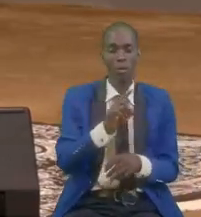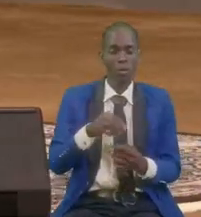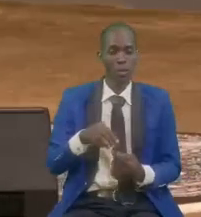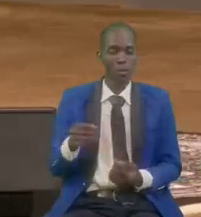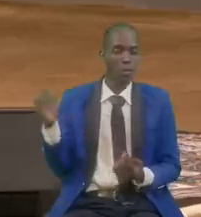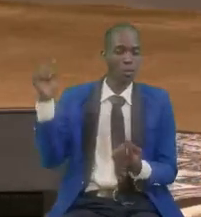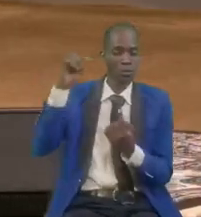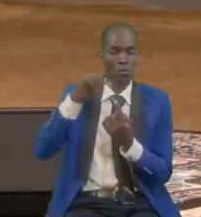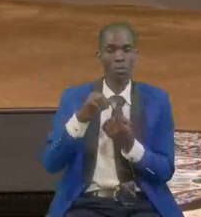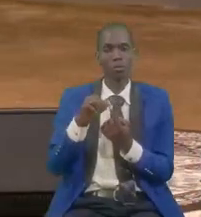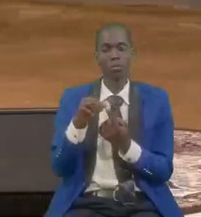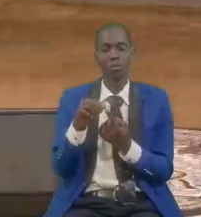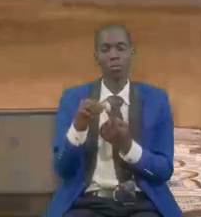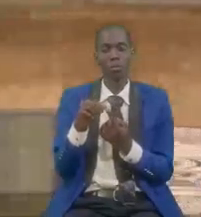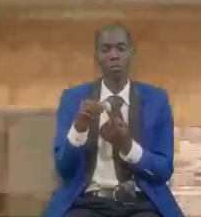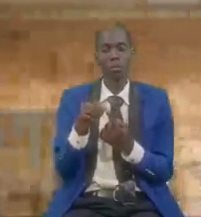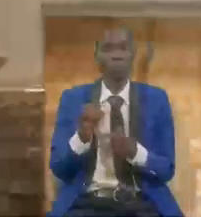monde.